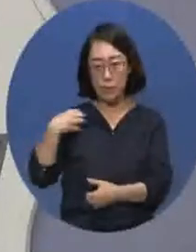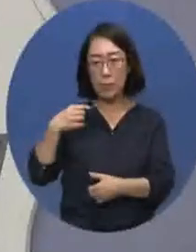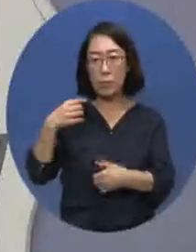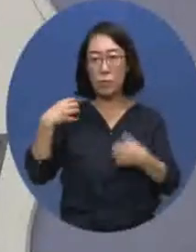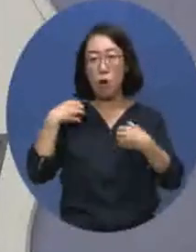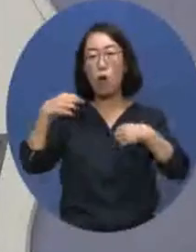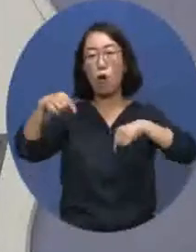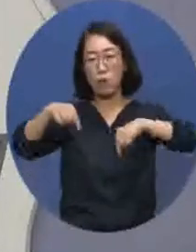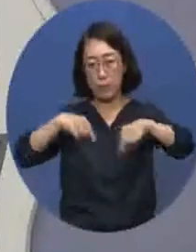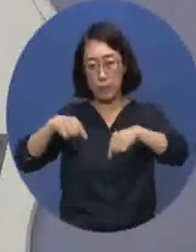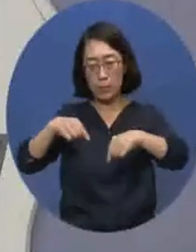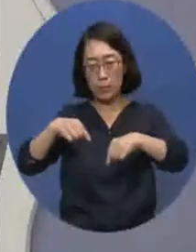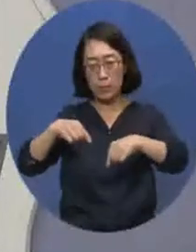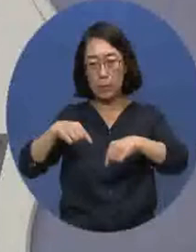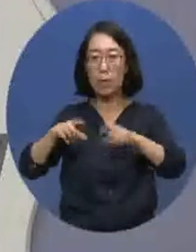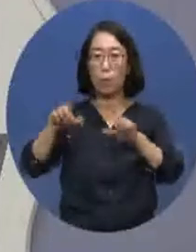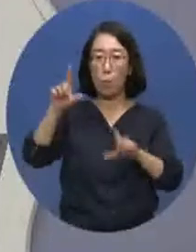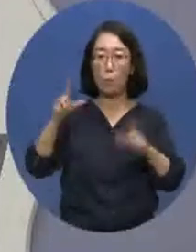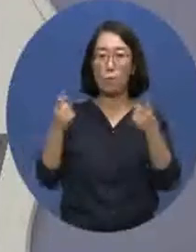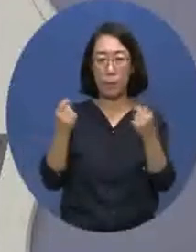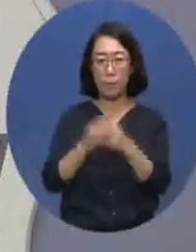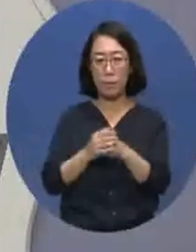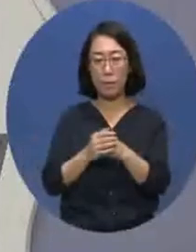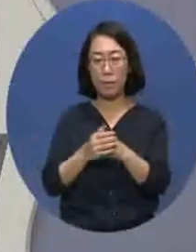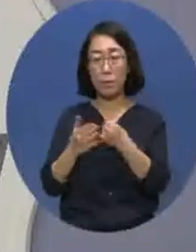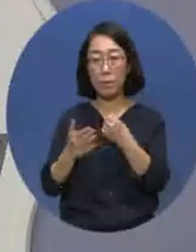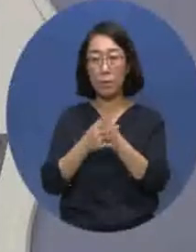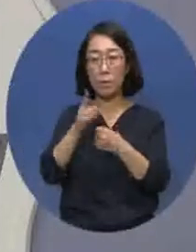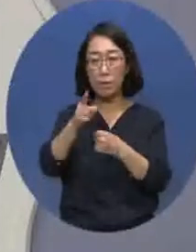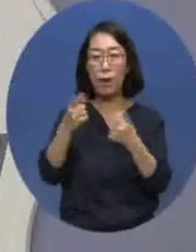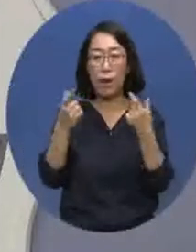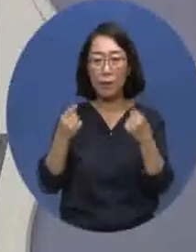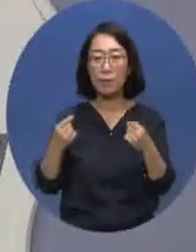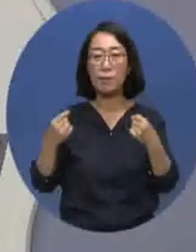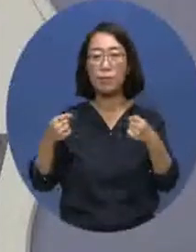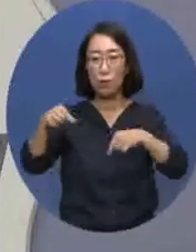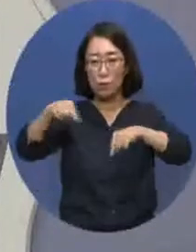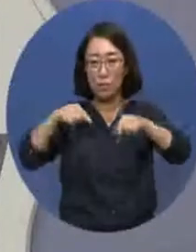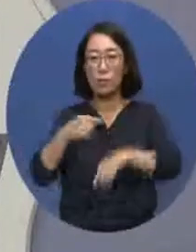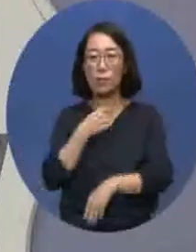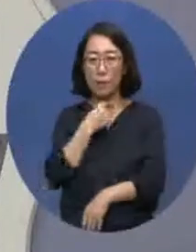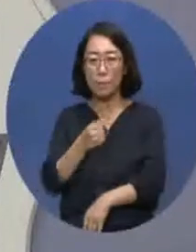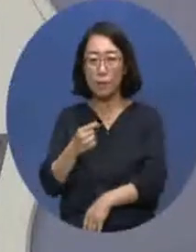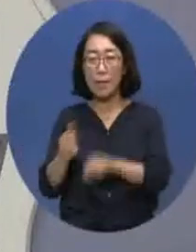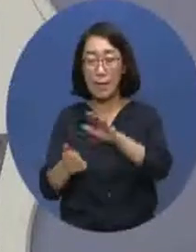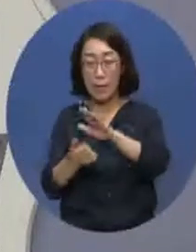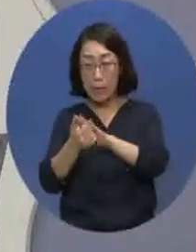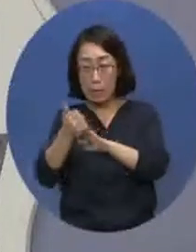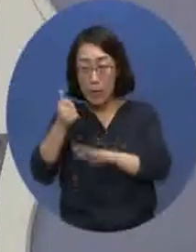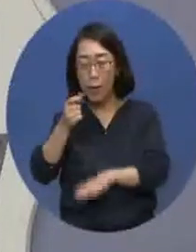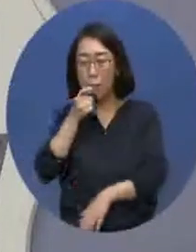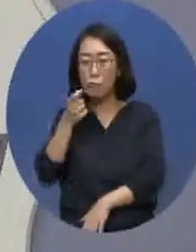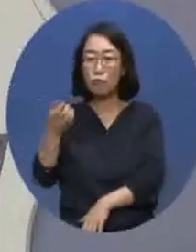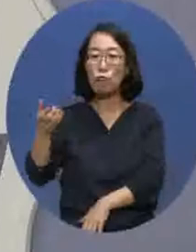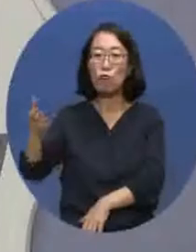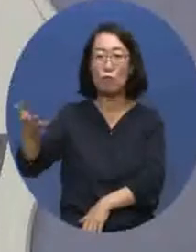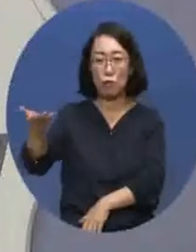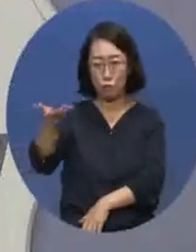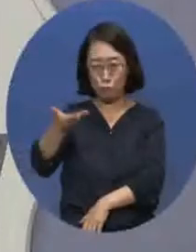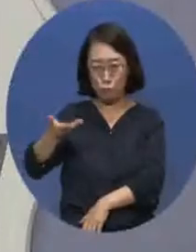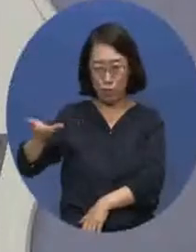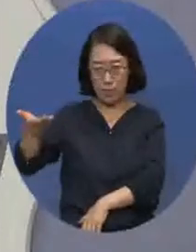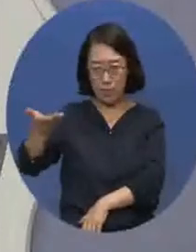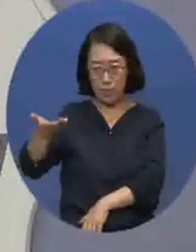정치의 본래 모습이다 그래서 저는 그런 정치를 하고 싶습니다 희망의 저수지와 같은 역할을 하는